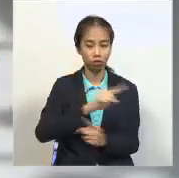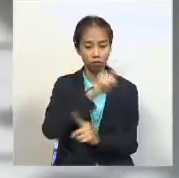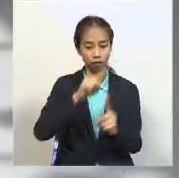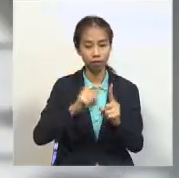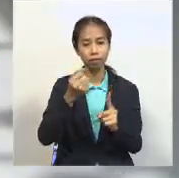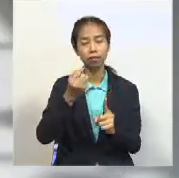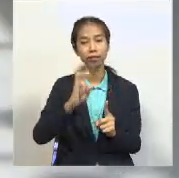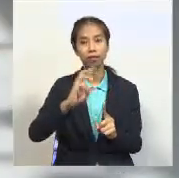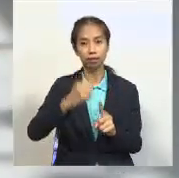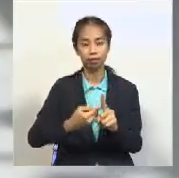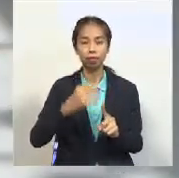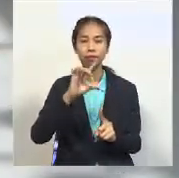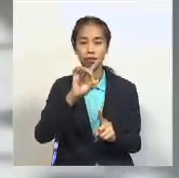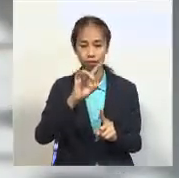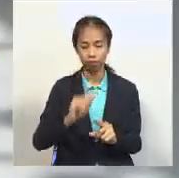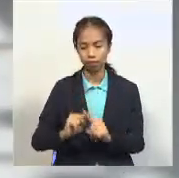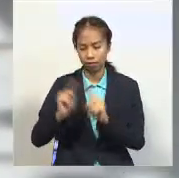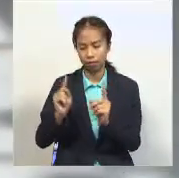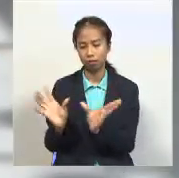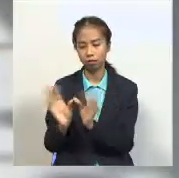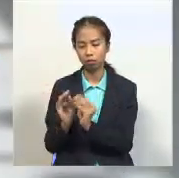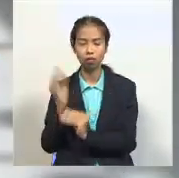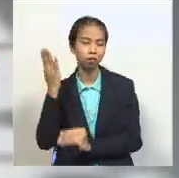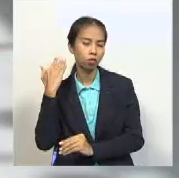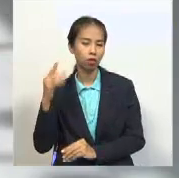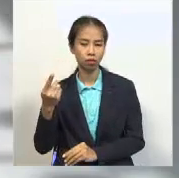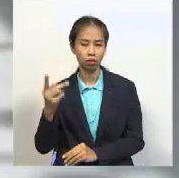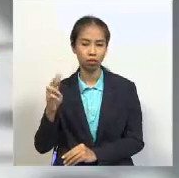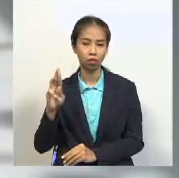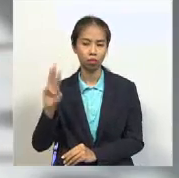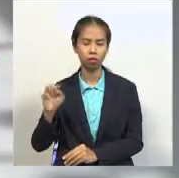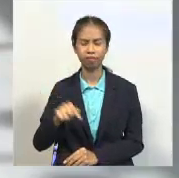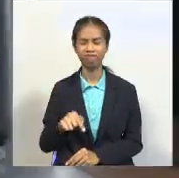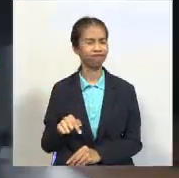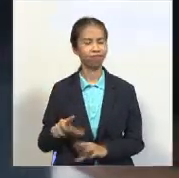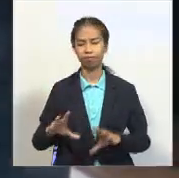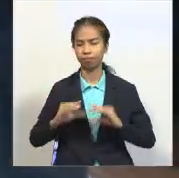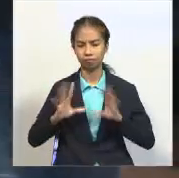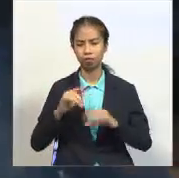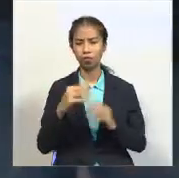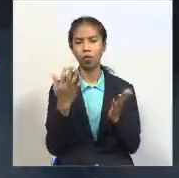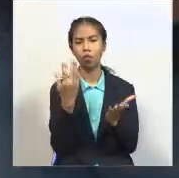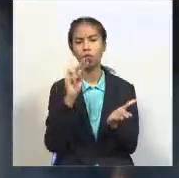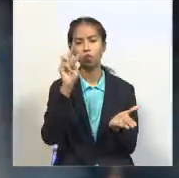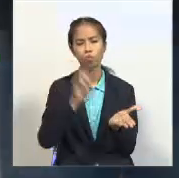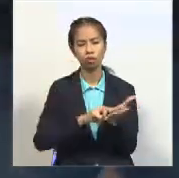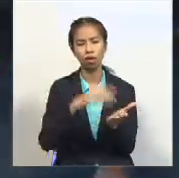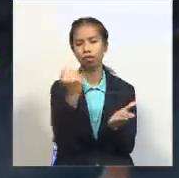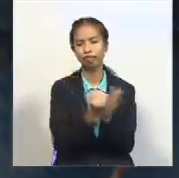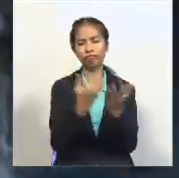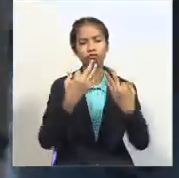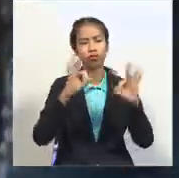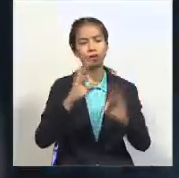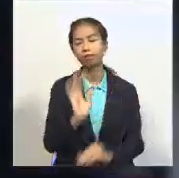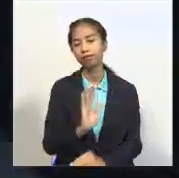ที่ผ่านมาแต่ในที่ประชุมคณะรัฐมนตรีเมื่อวานนี้ไม่เห็นชอบกับข้อเสนอฟรีวีซ่าค่ะแต่จ